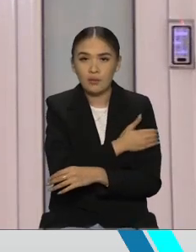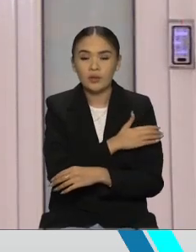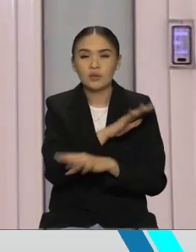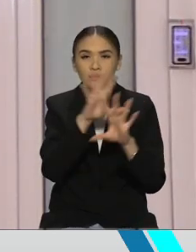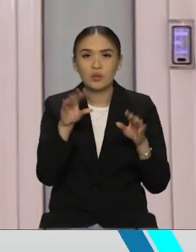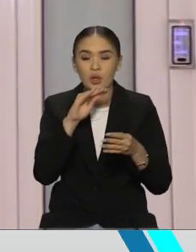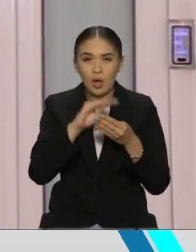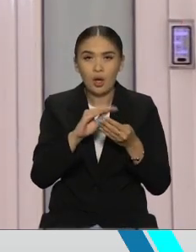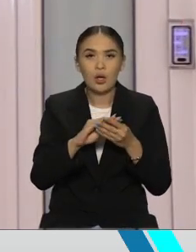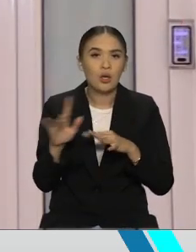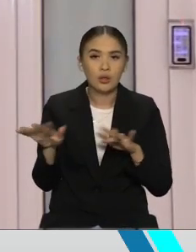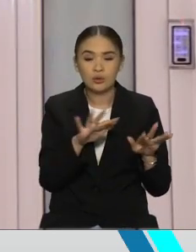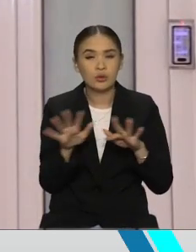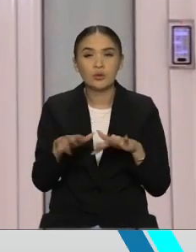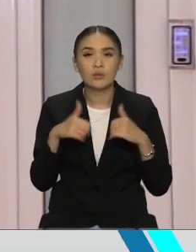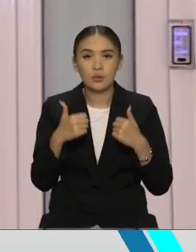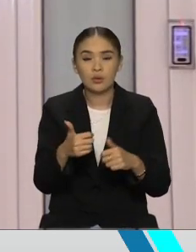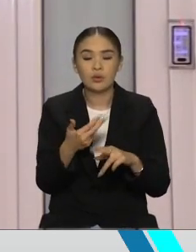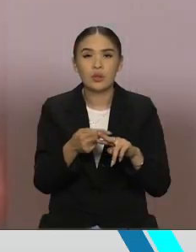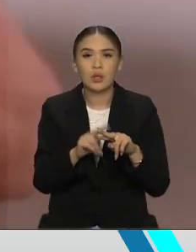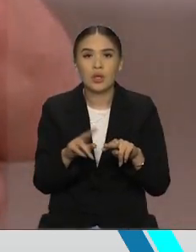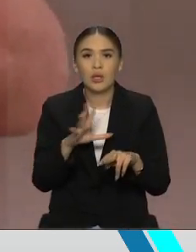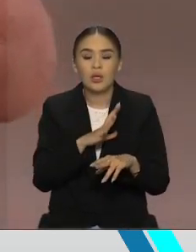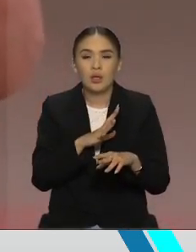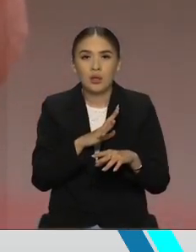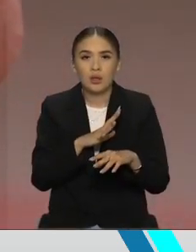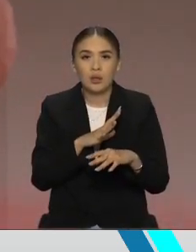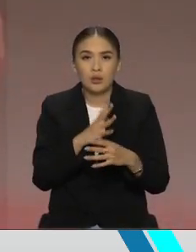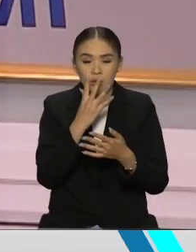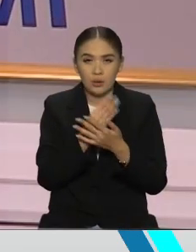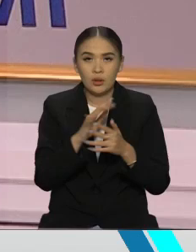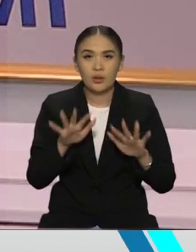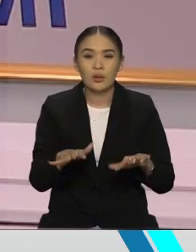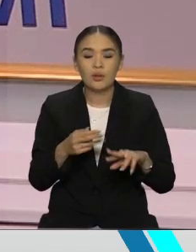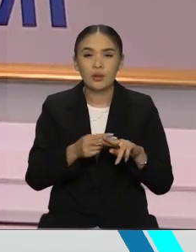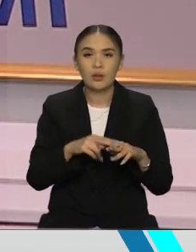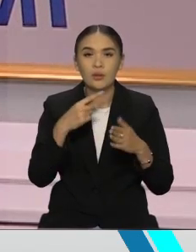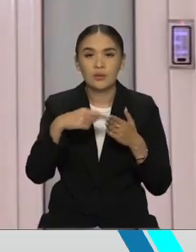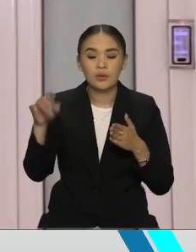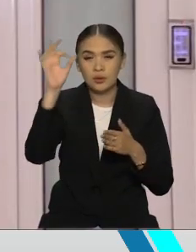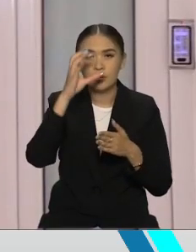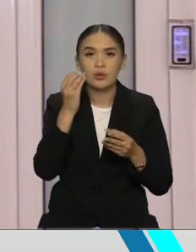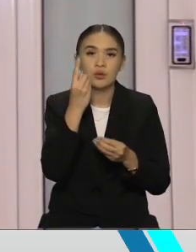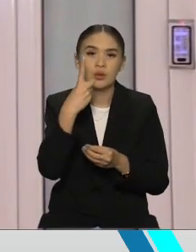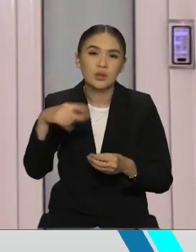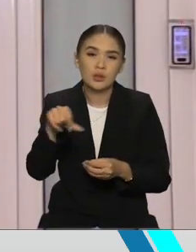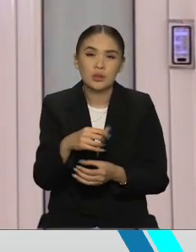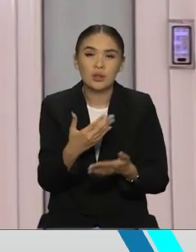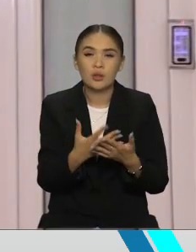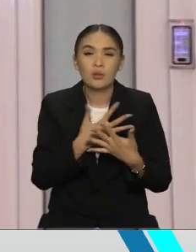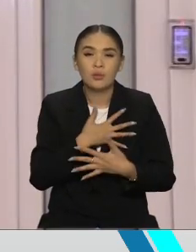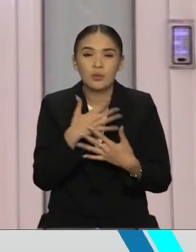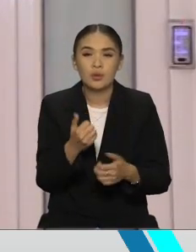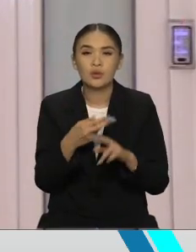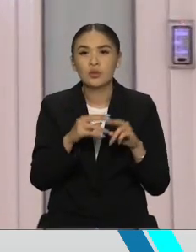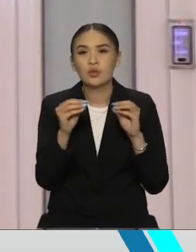Пациент активен. Активизируется в пределах своей палаты. В плане выписки, я думаю, где-то еще недельку, может быть,